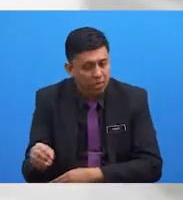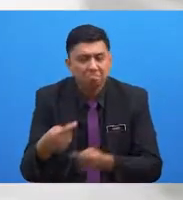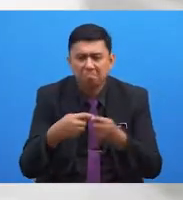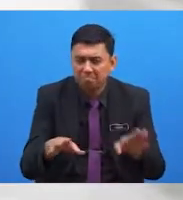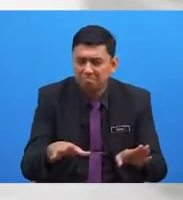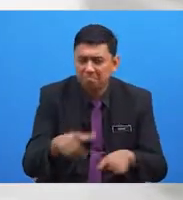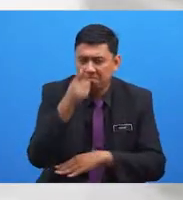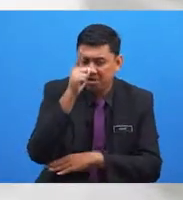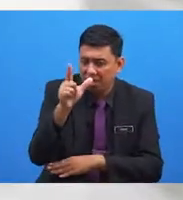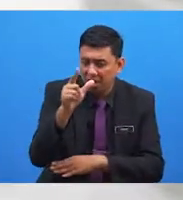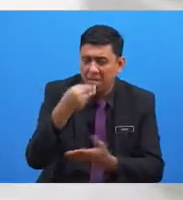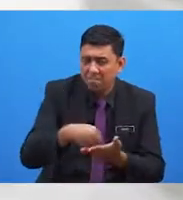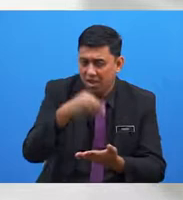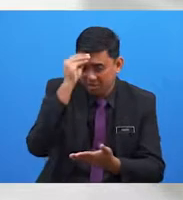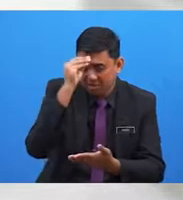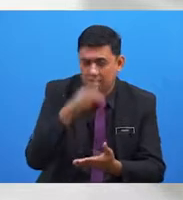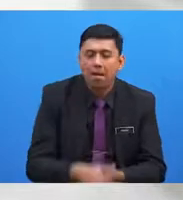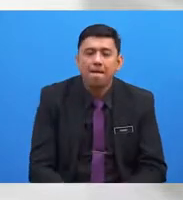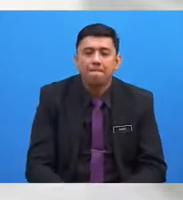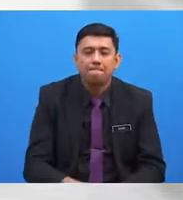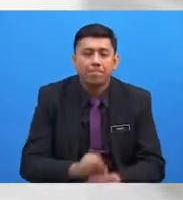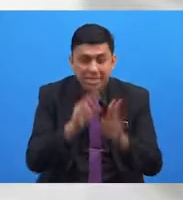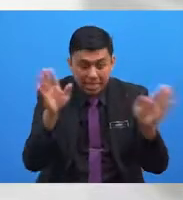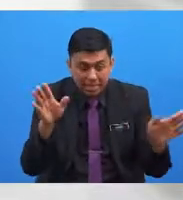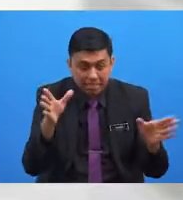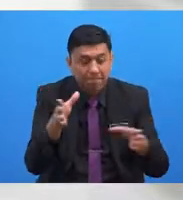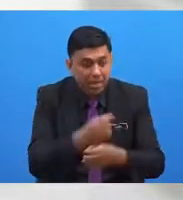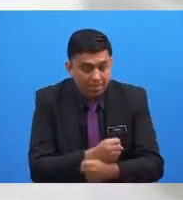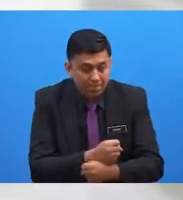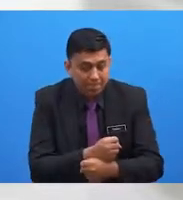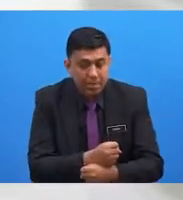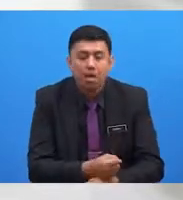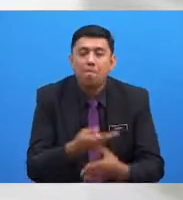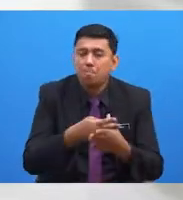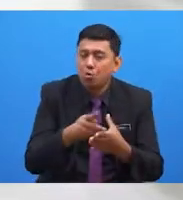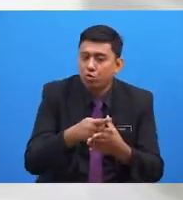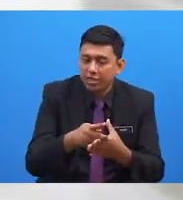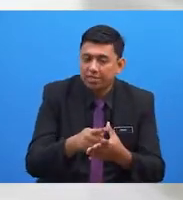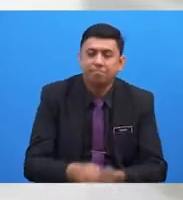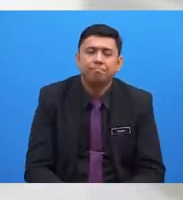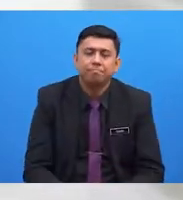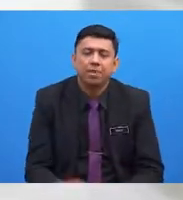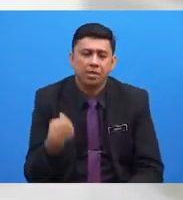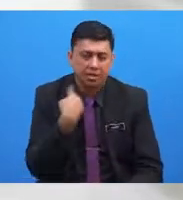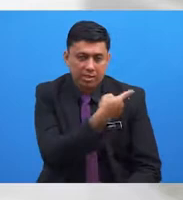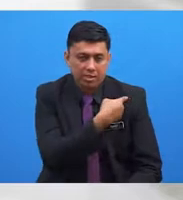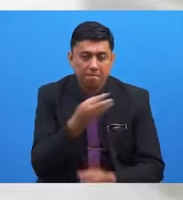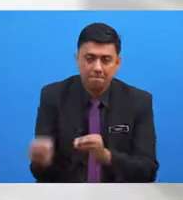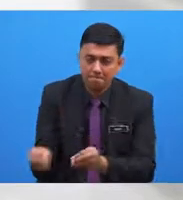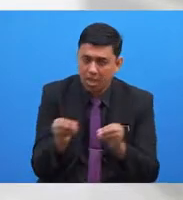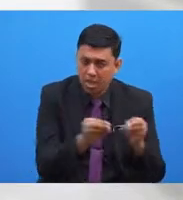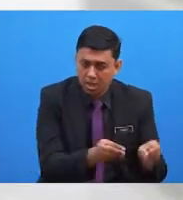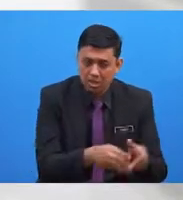melihat dan mempelajari penyata pendapatan bagi perkongsian, kini kita beralih